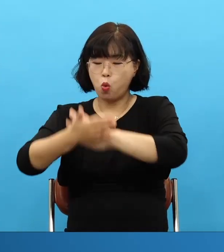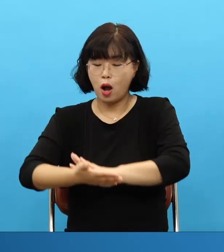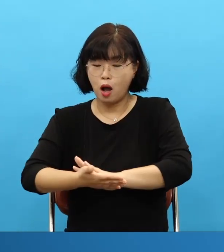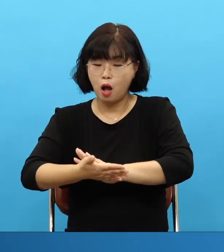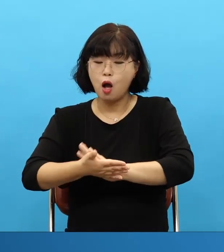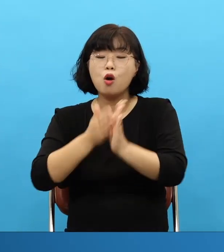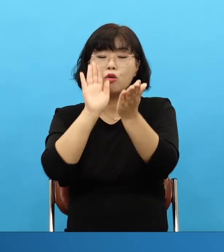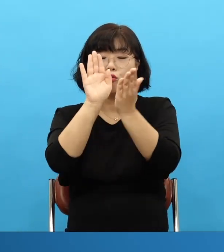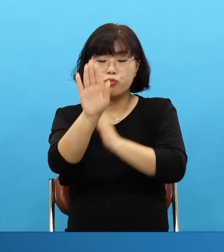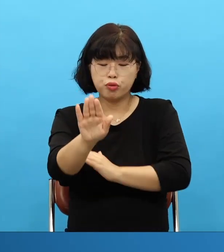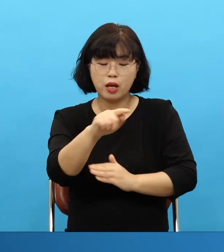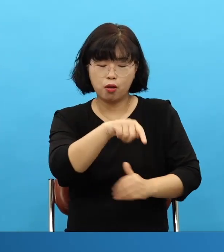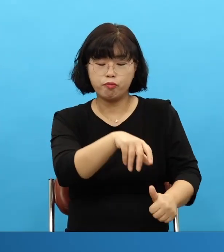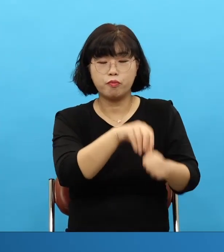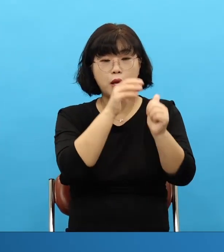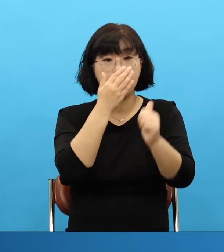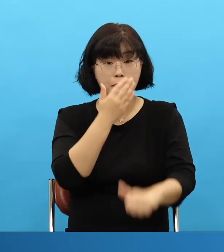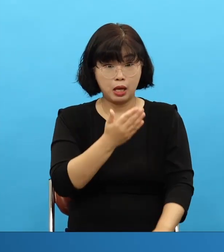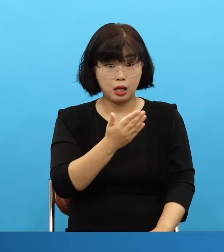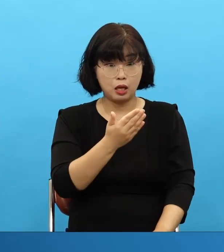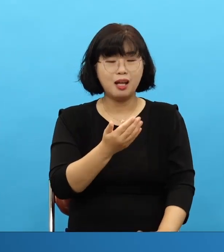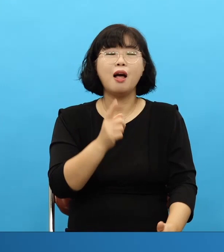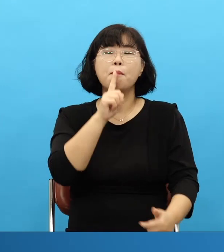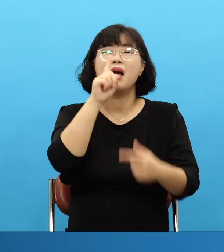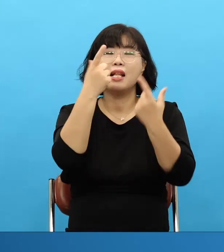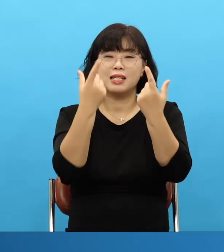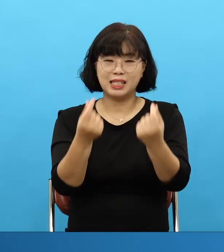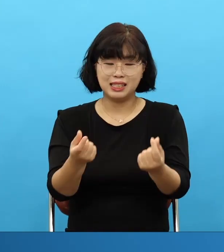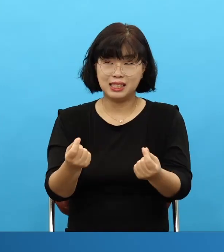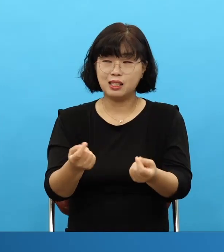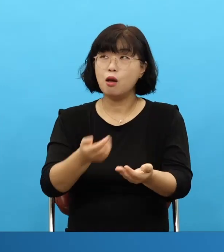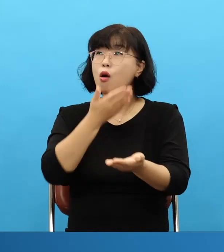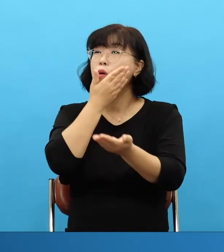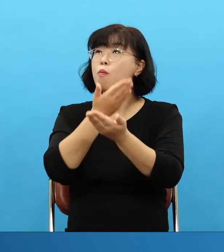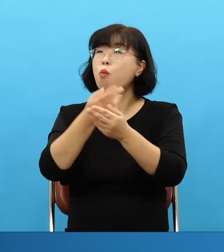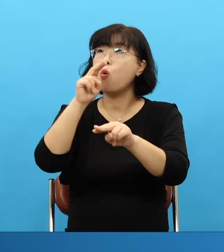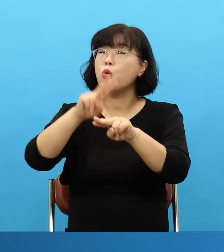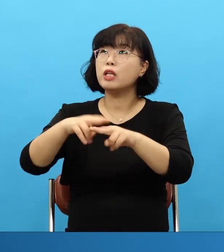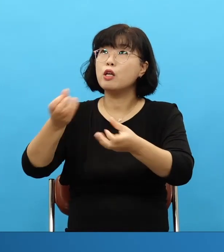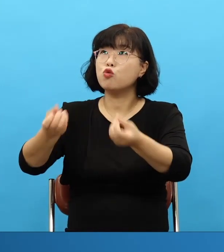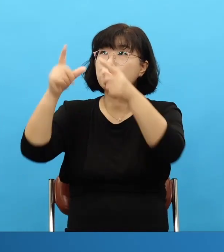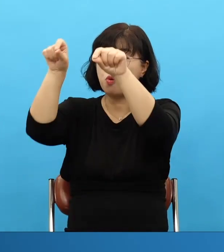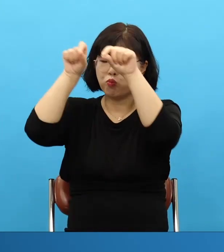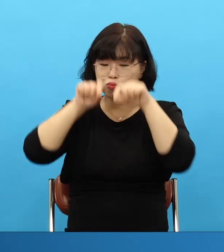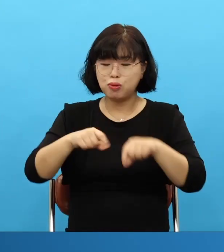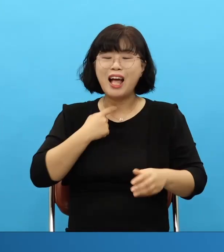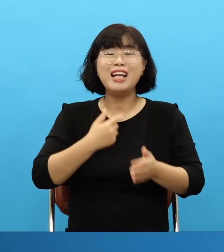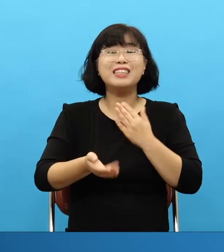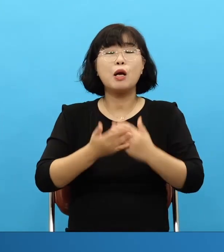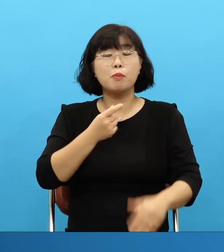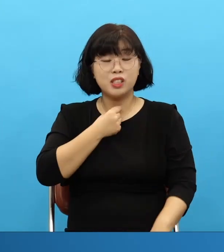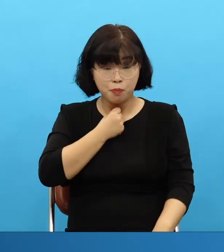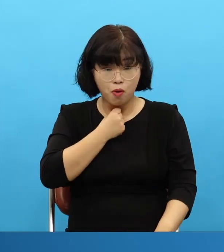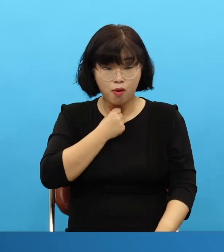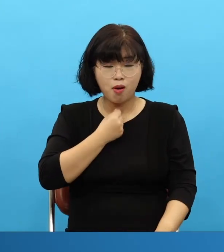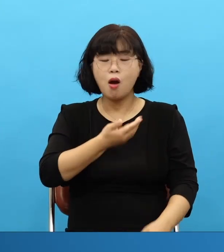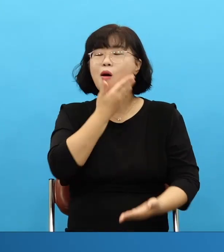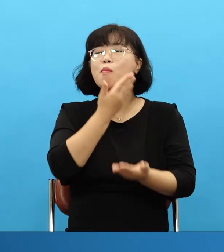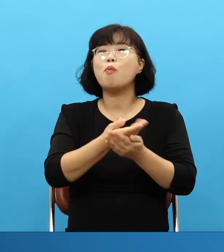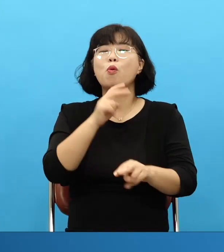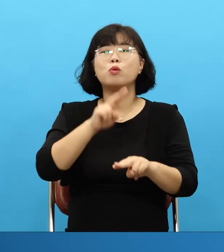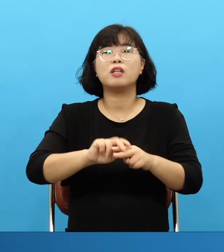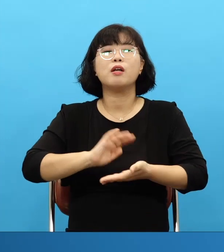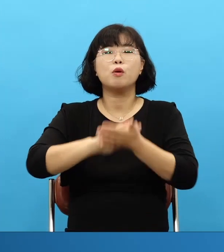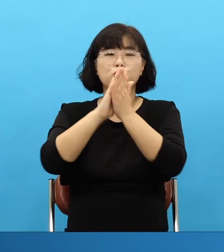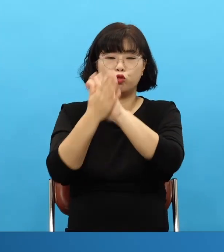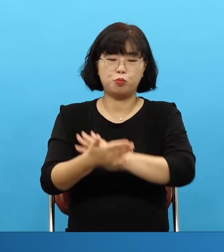내가 보좌화되는 겁니다. If you not want to relay this blessing of the throne to others, that blessing of the throne needs to first become personalized inside of you.